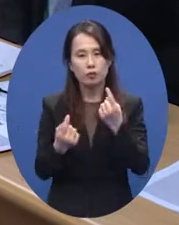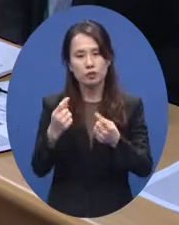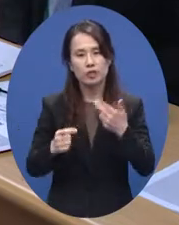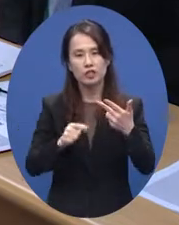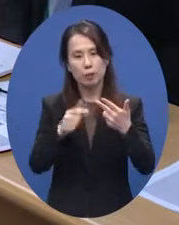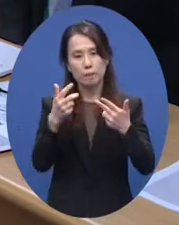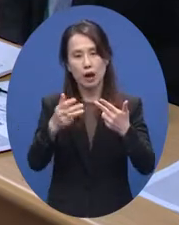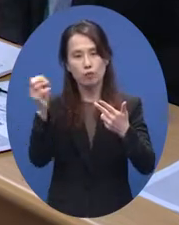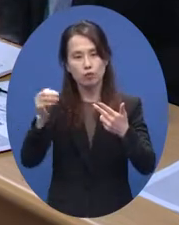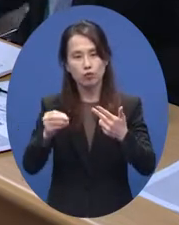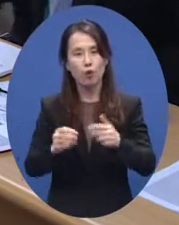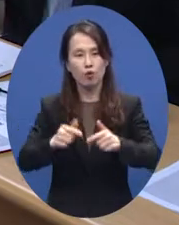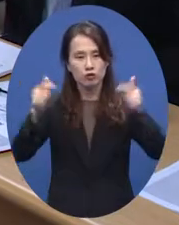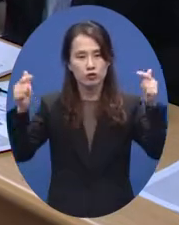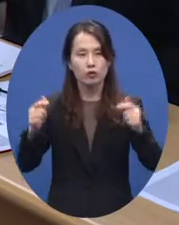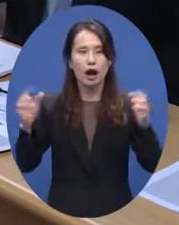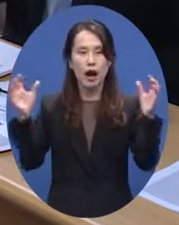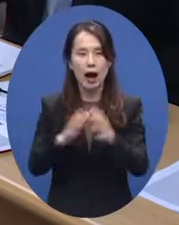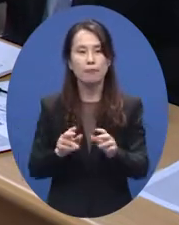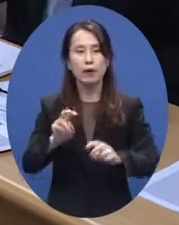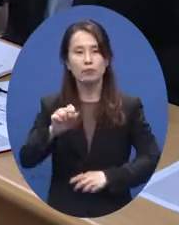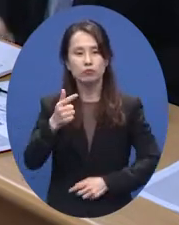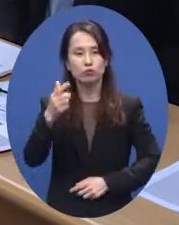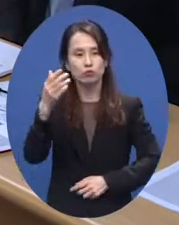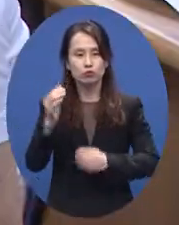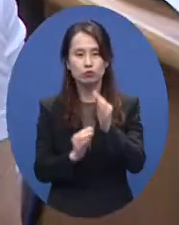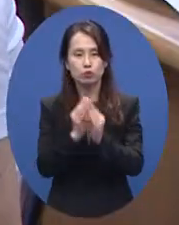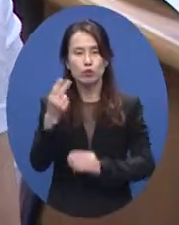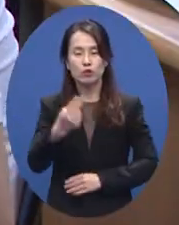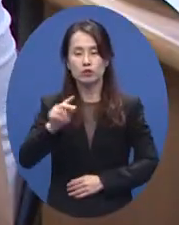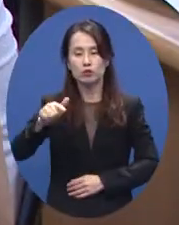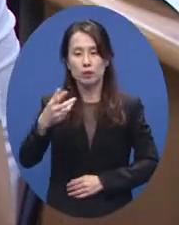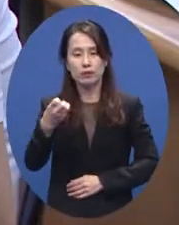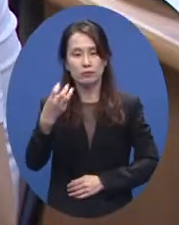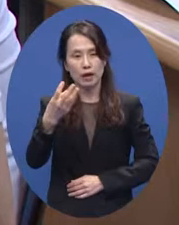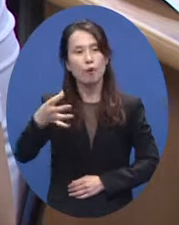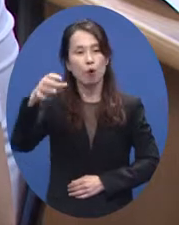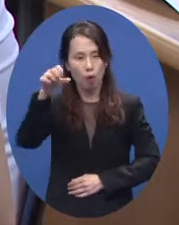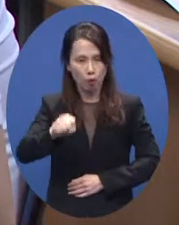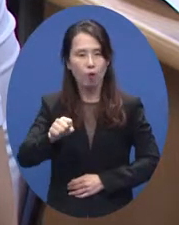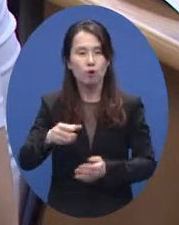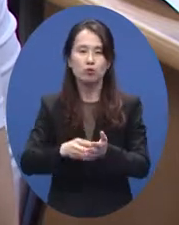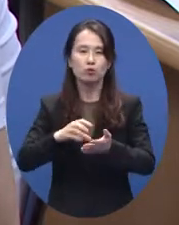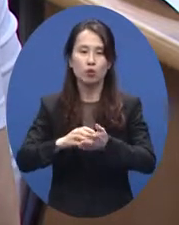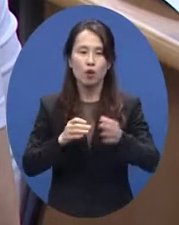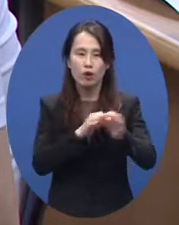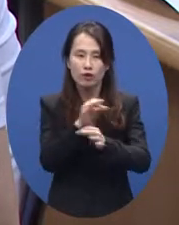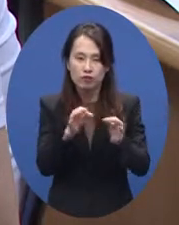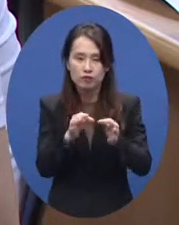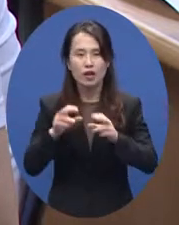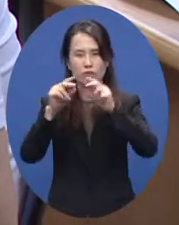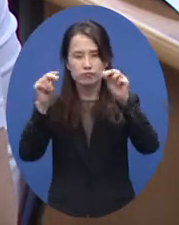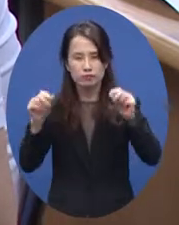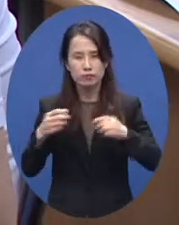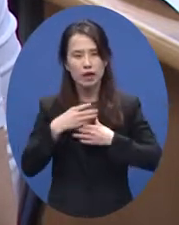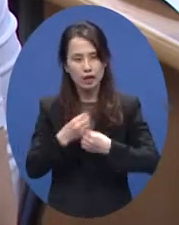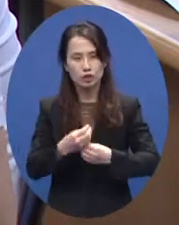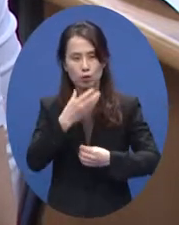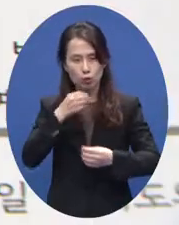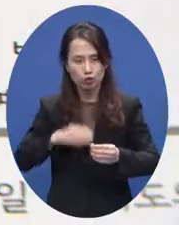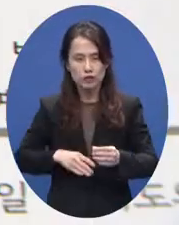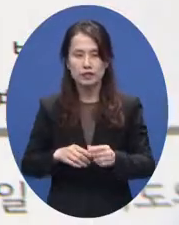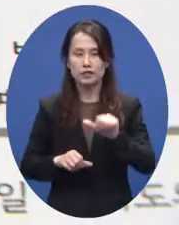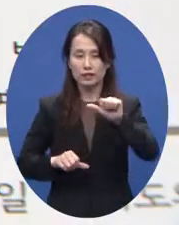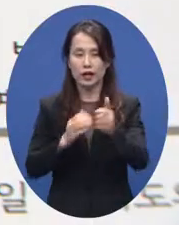모두 합하면 26조 2,633억 원 규모입니다. 경제와 미세먼지, 안전, 복지 등 5개 사업에